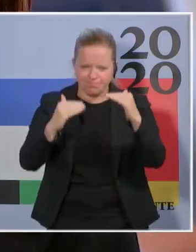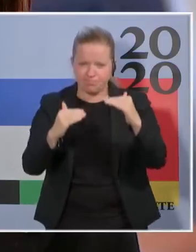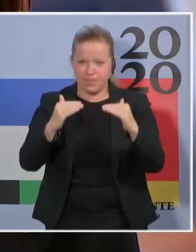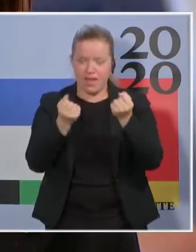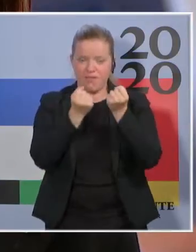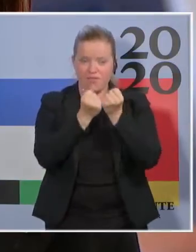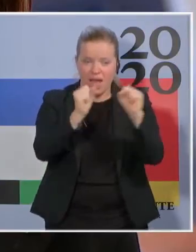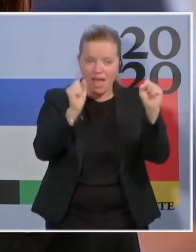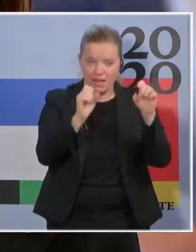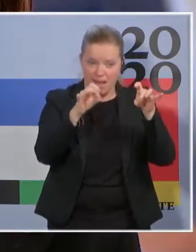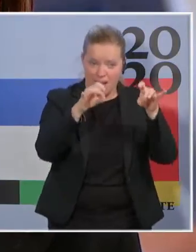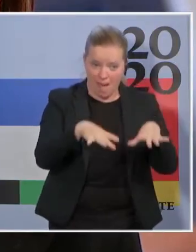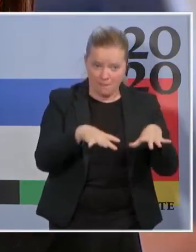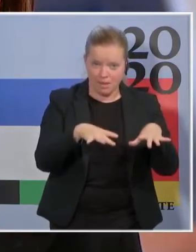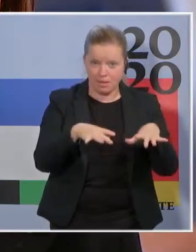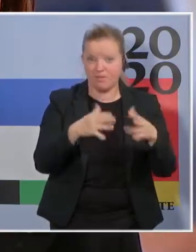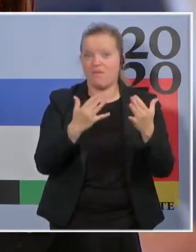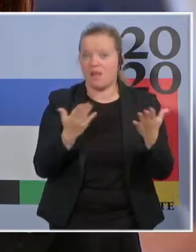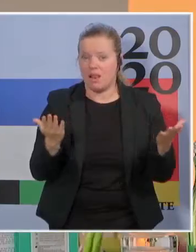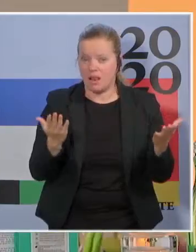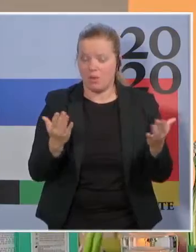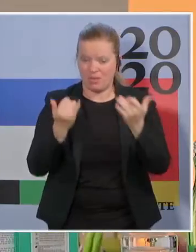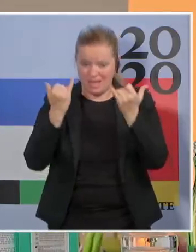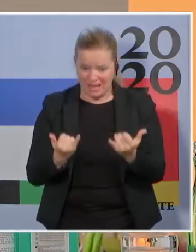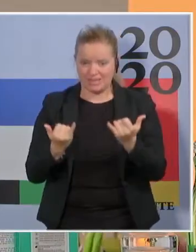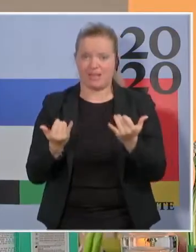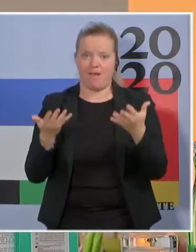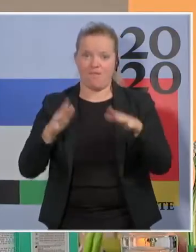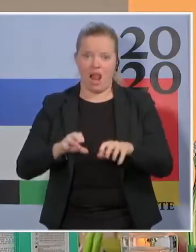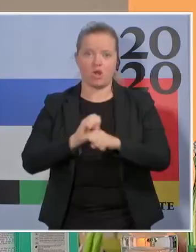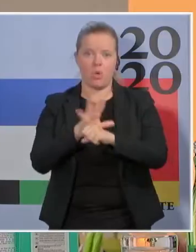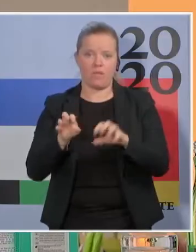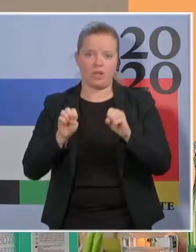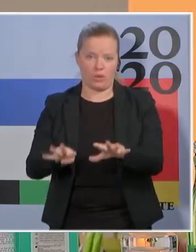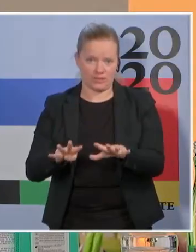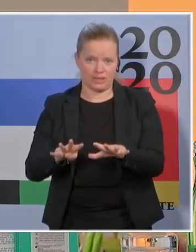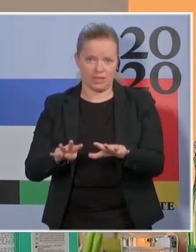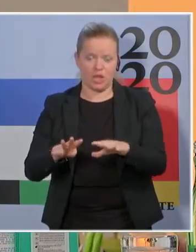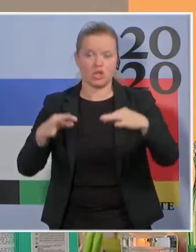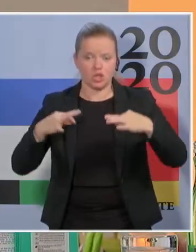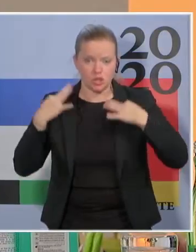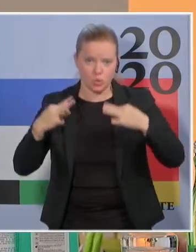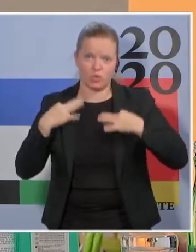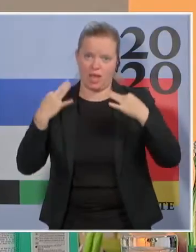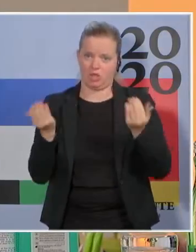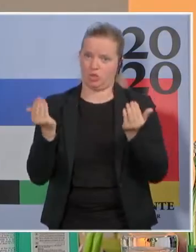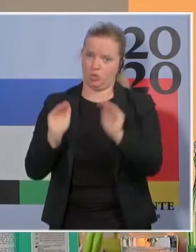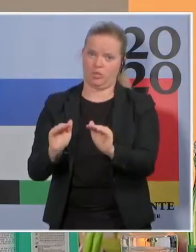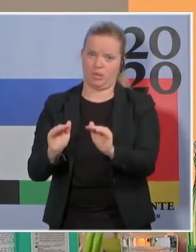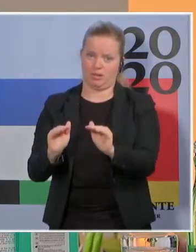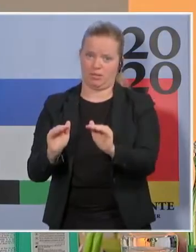sind aufzugeben, um, wie jetzt im Fall von Covid-19, unsere Gesundheit zu